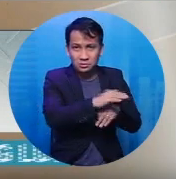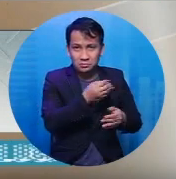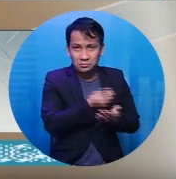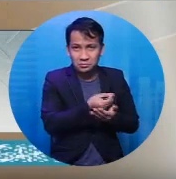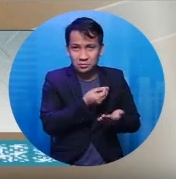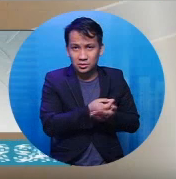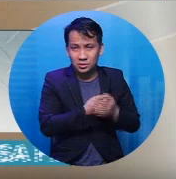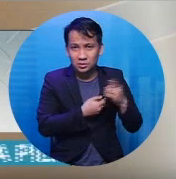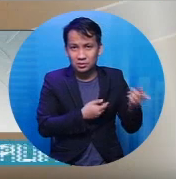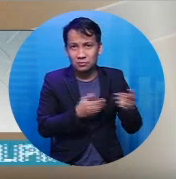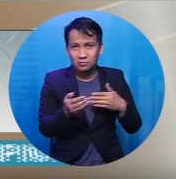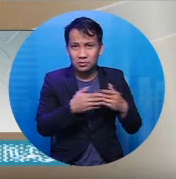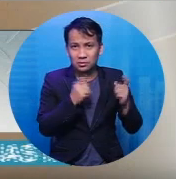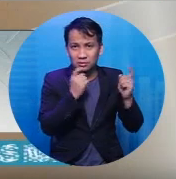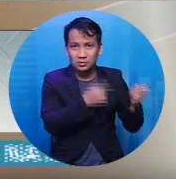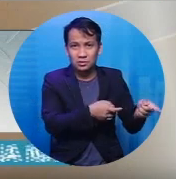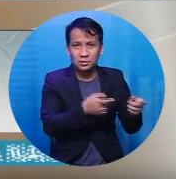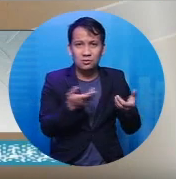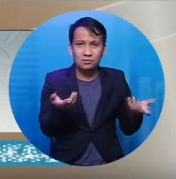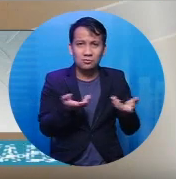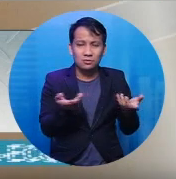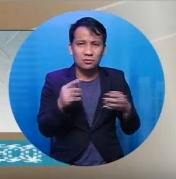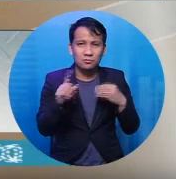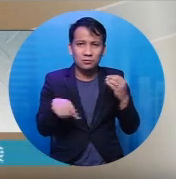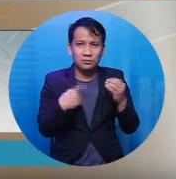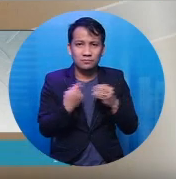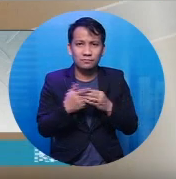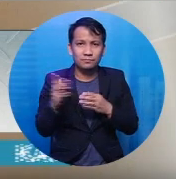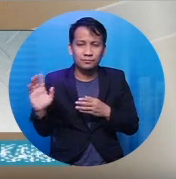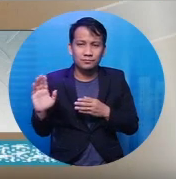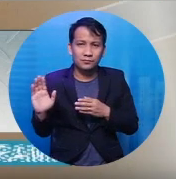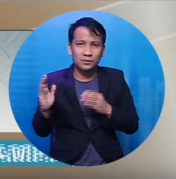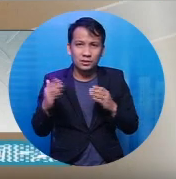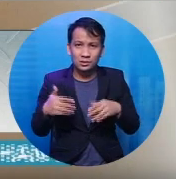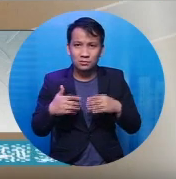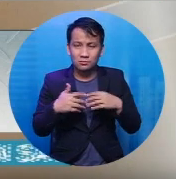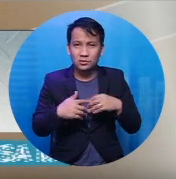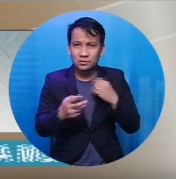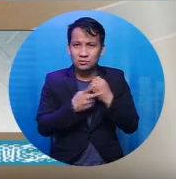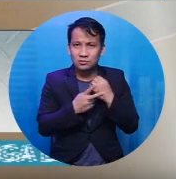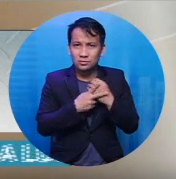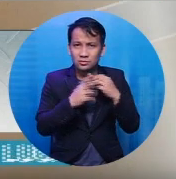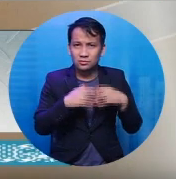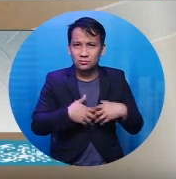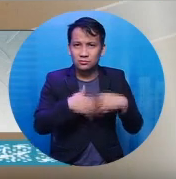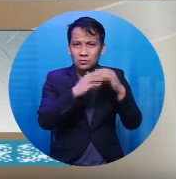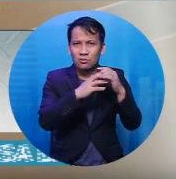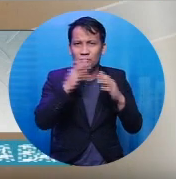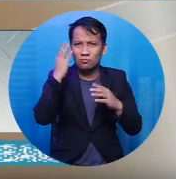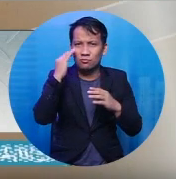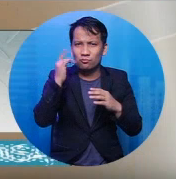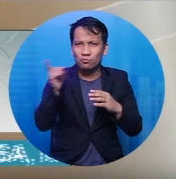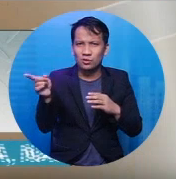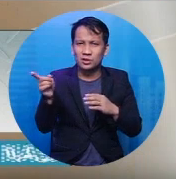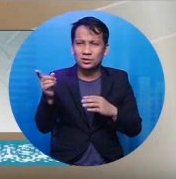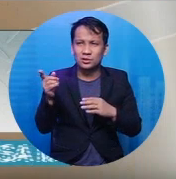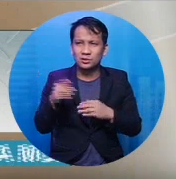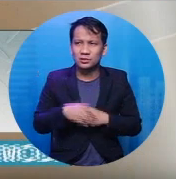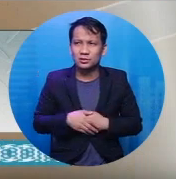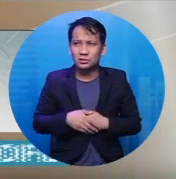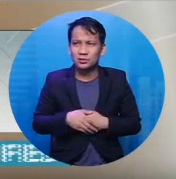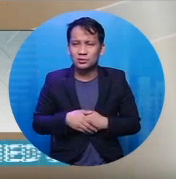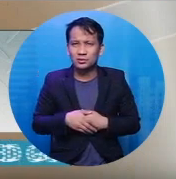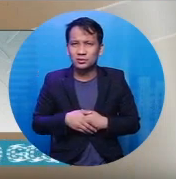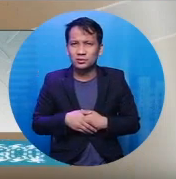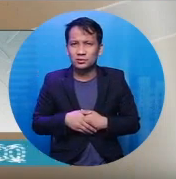ng pera, regalo, hanggang sa nag-invest pa kayo sa house and lot. Why did you do that? Hindi ko